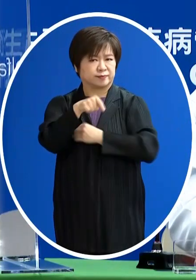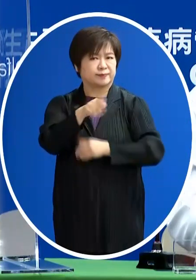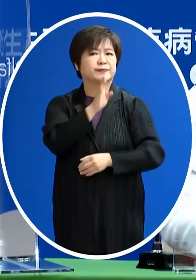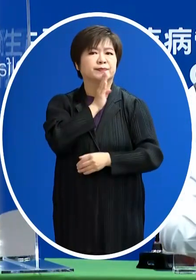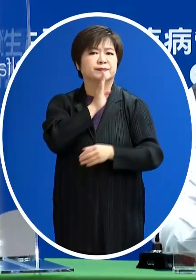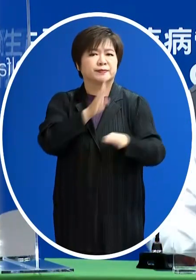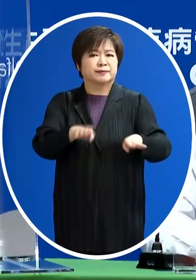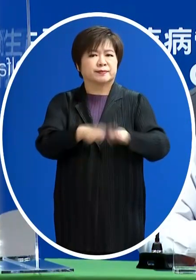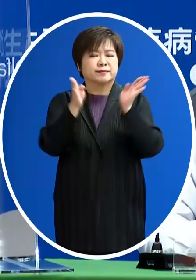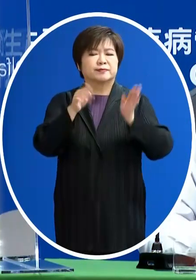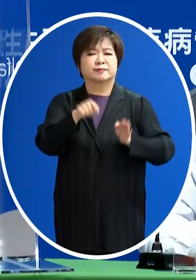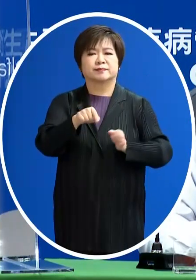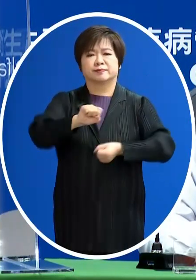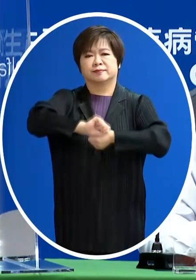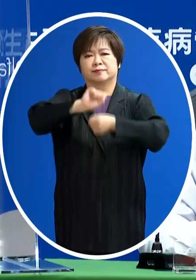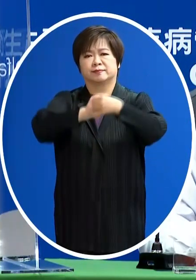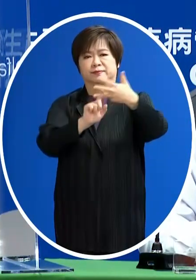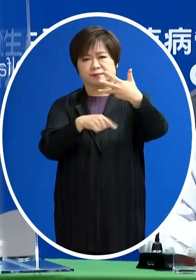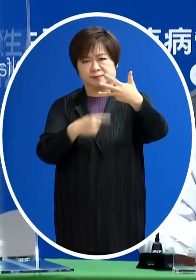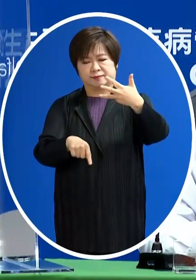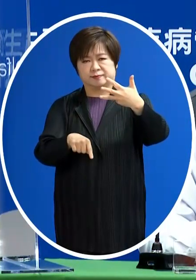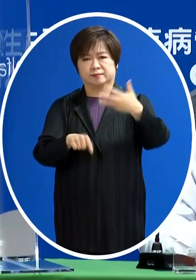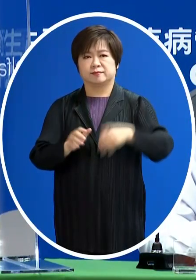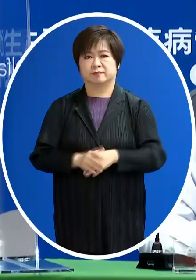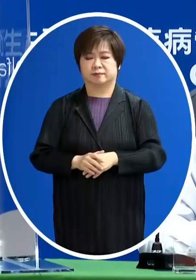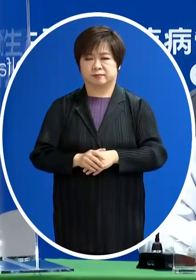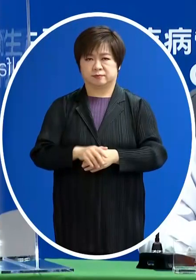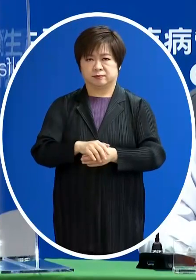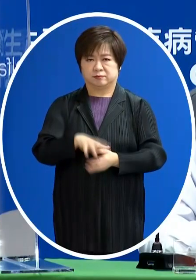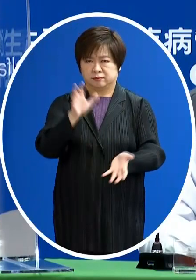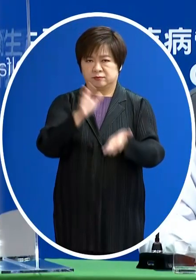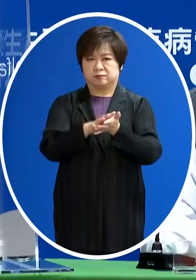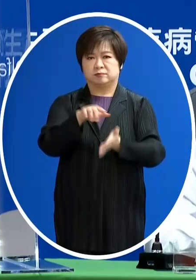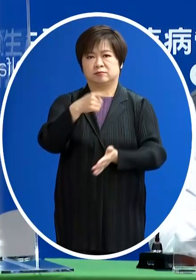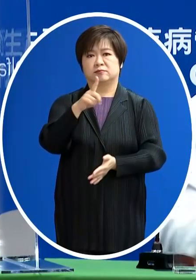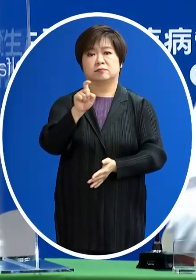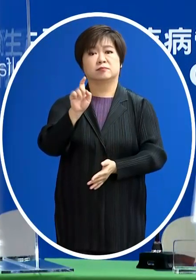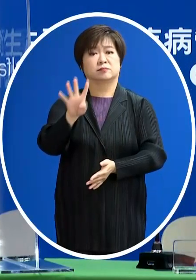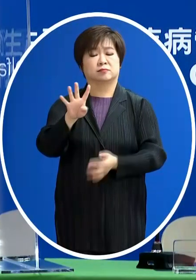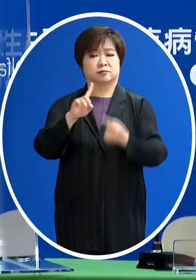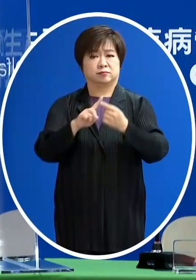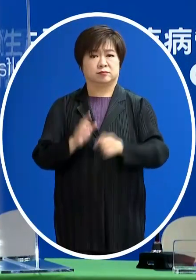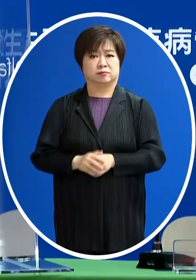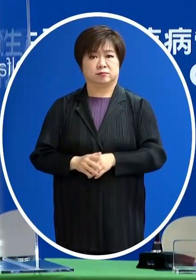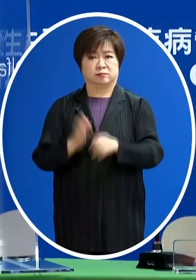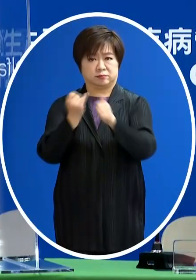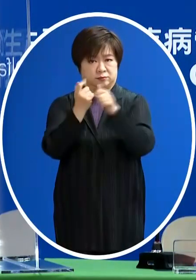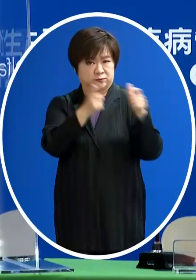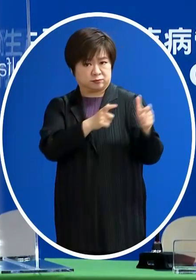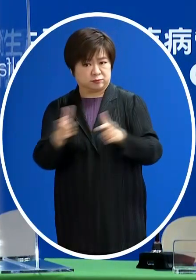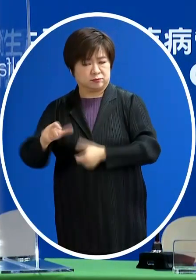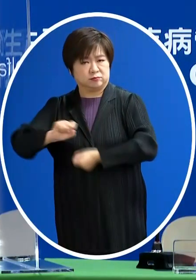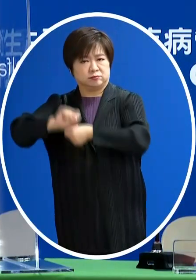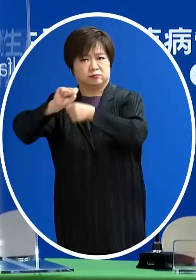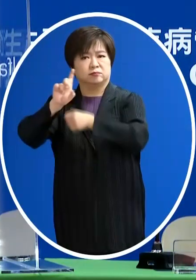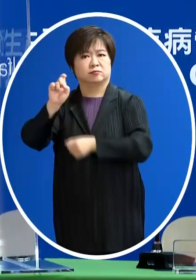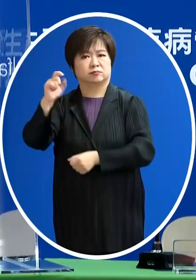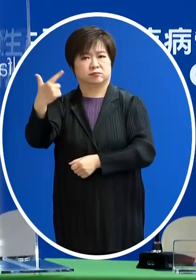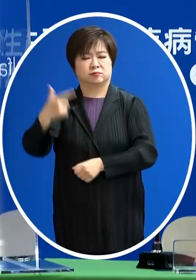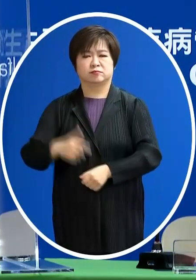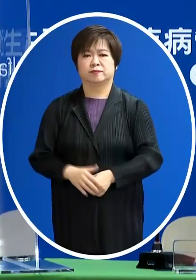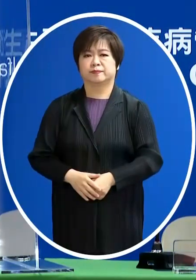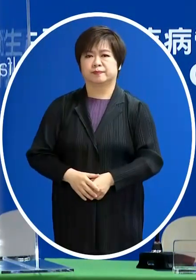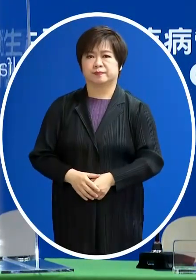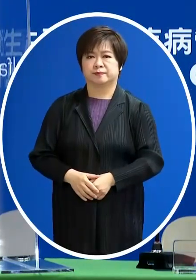的，这边增加8例，那总共的案例达到104例，那婚姻相关的又增加了16例。